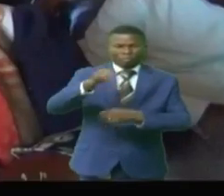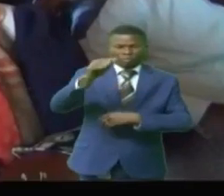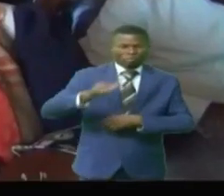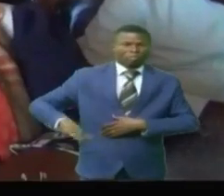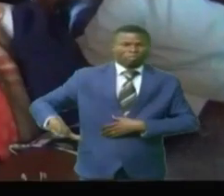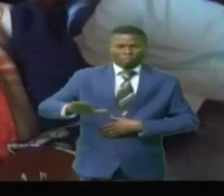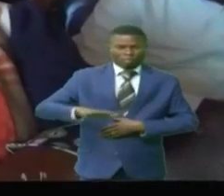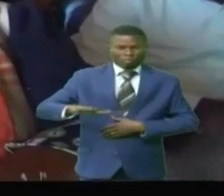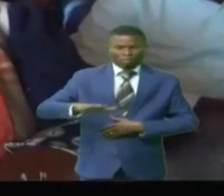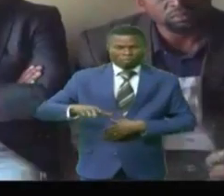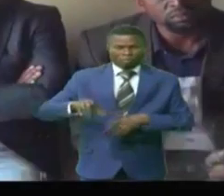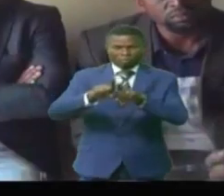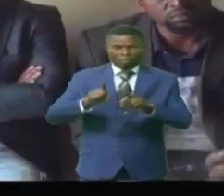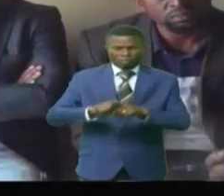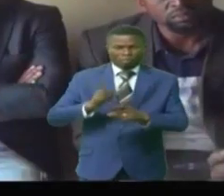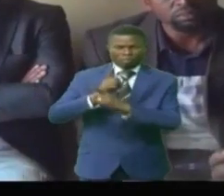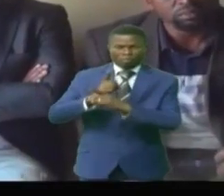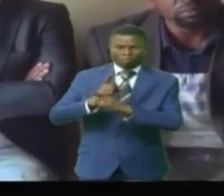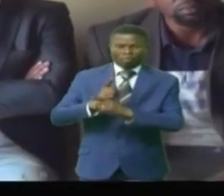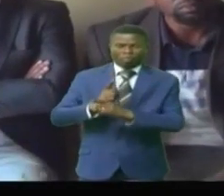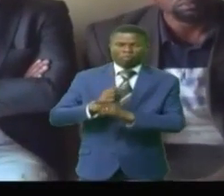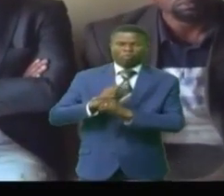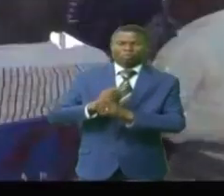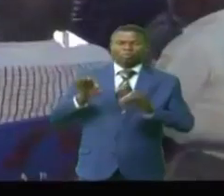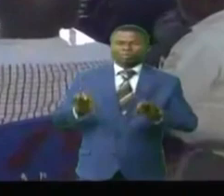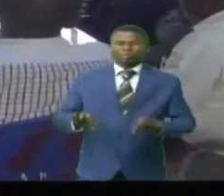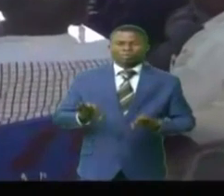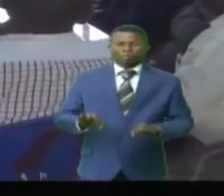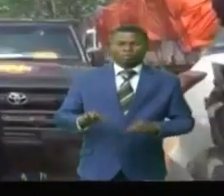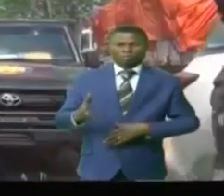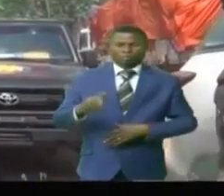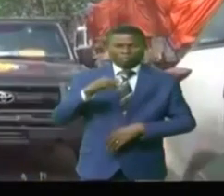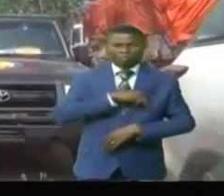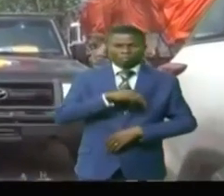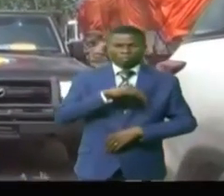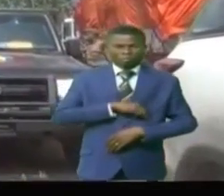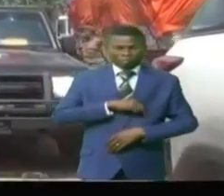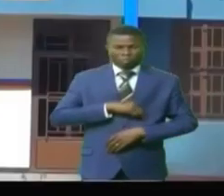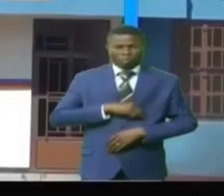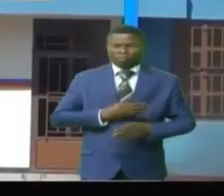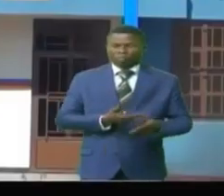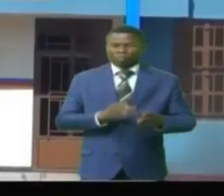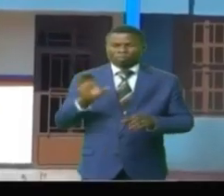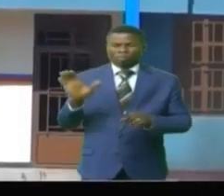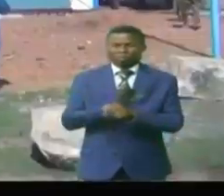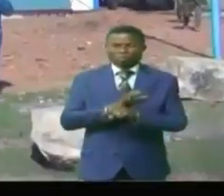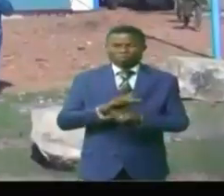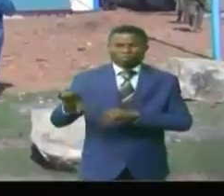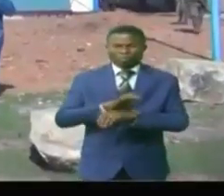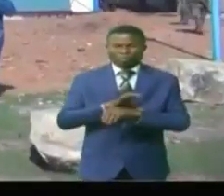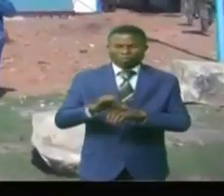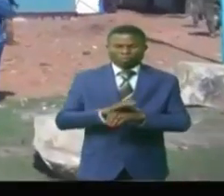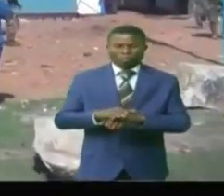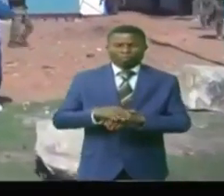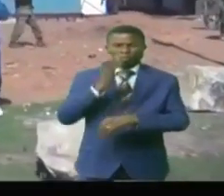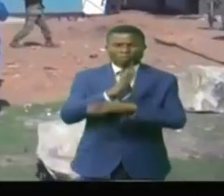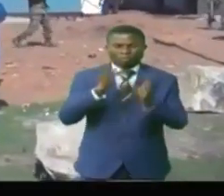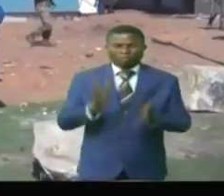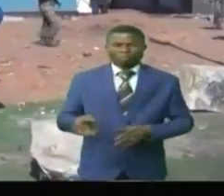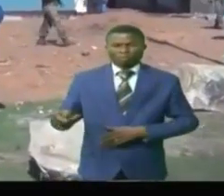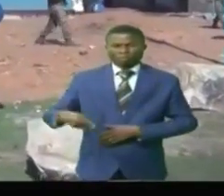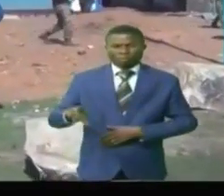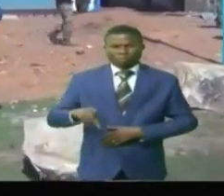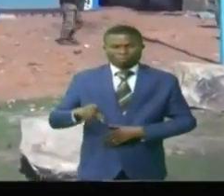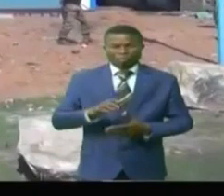national et de conserver l'intégrité territoriale. Cette mission très surchargée pour l'émissaire du gouverneur des provinces,